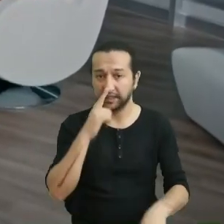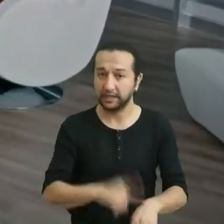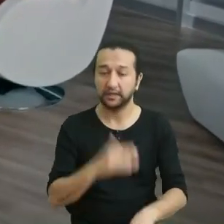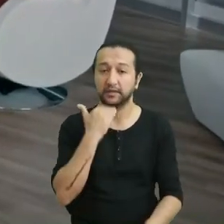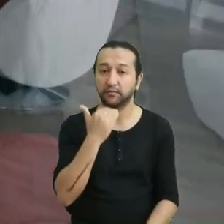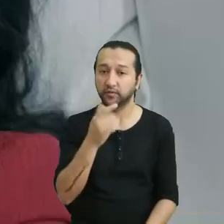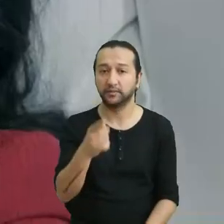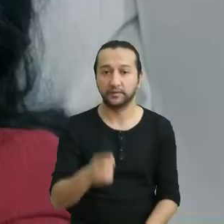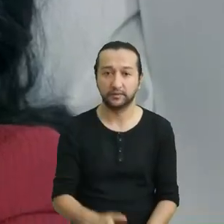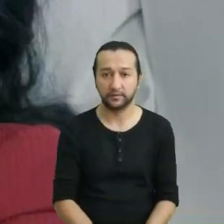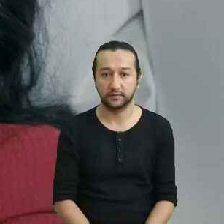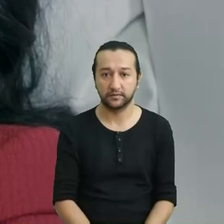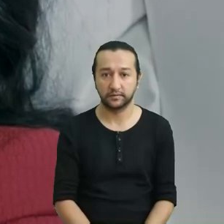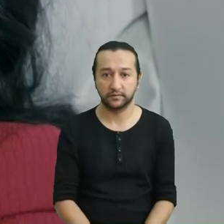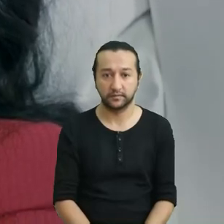İnanamıyorum size.